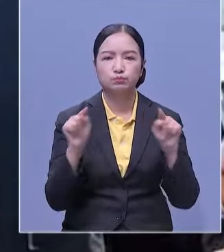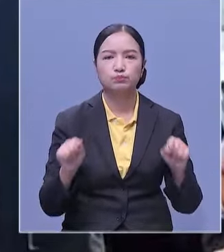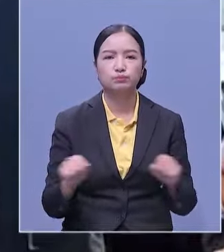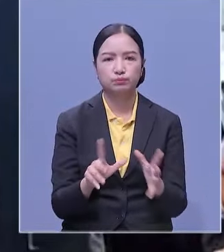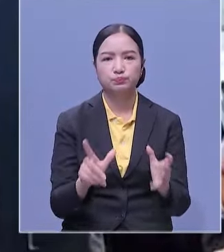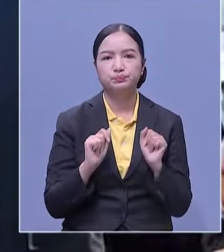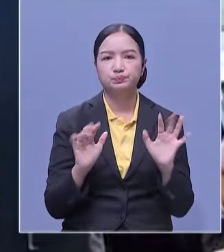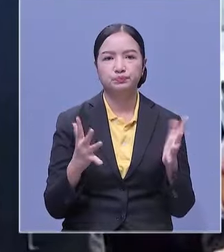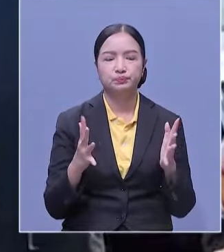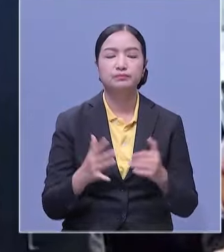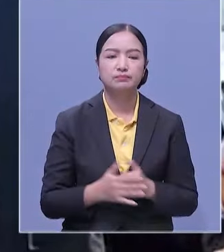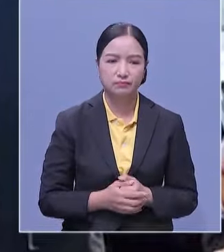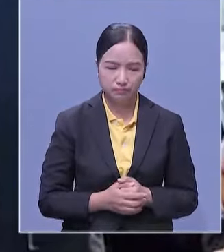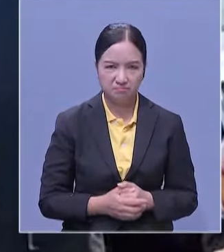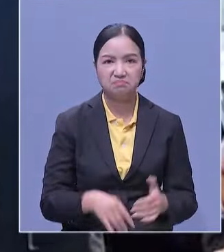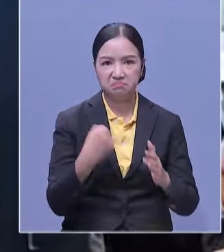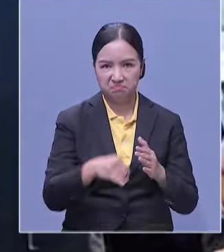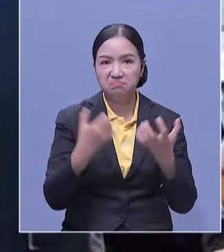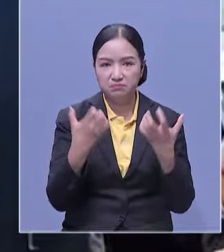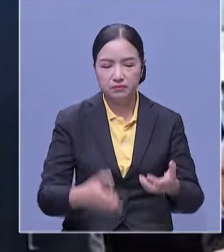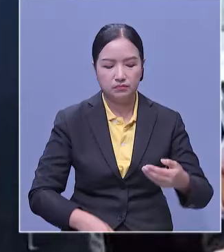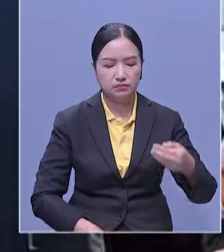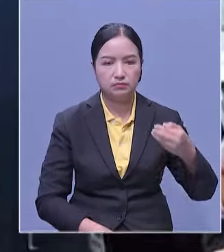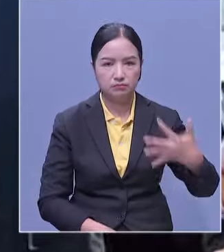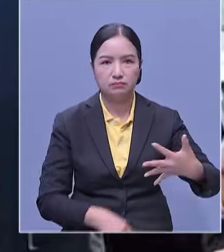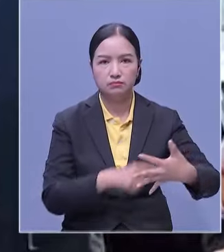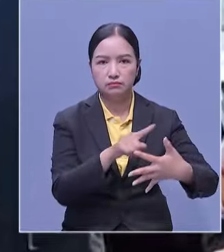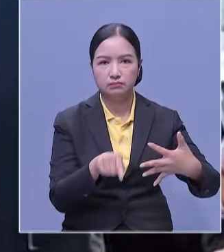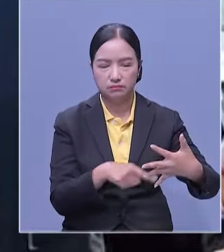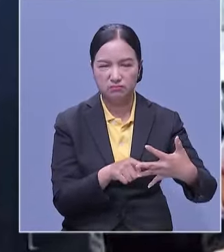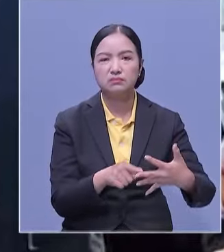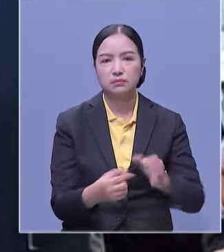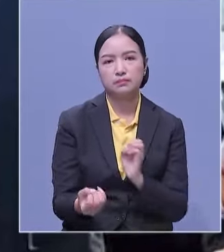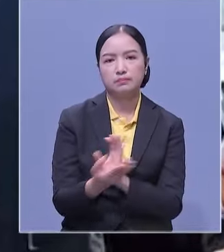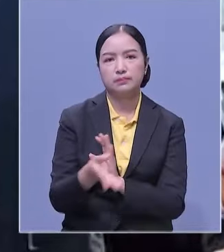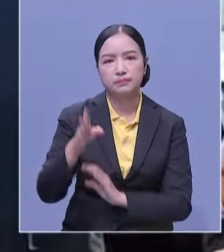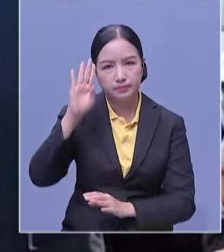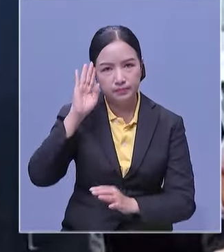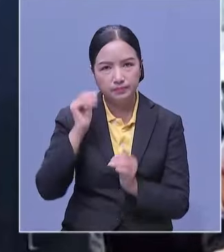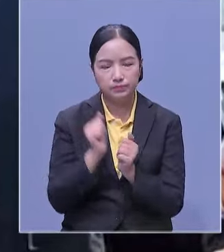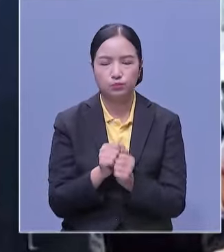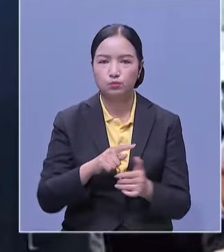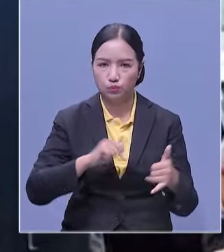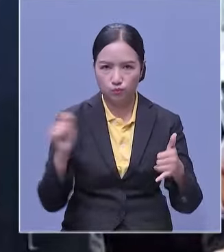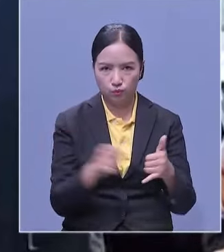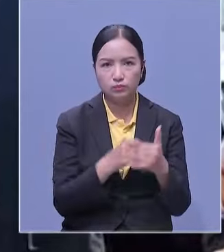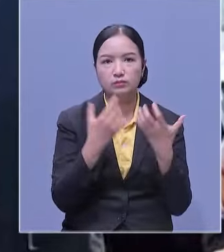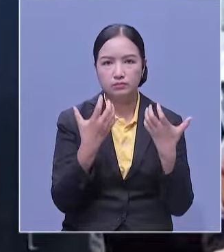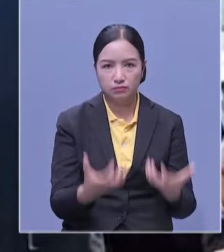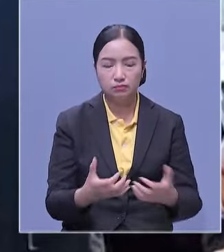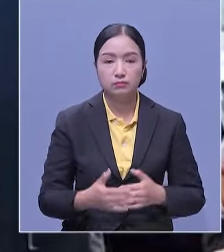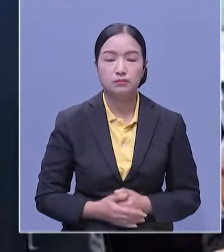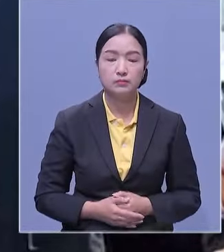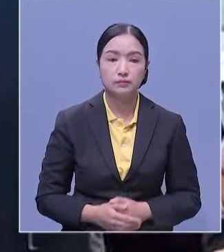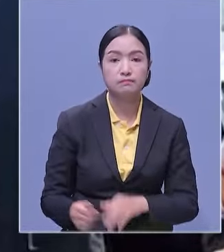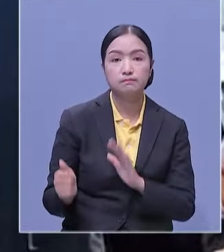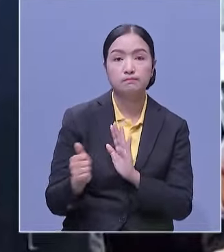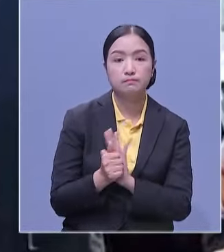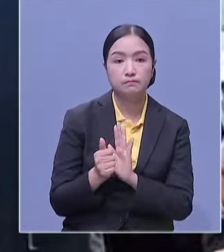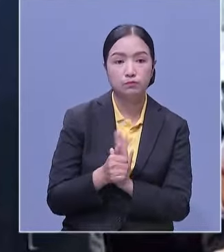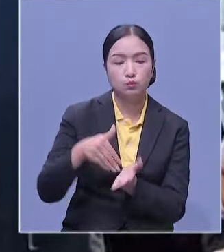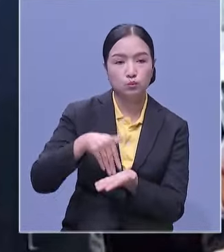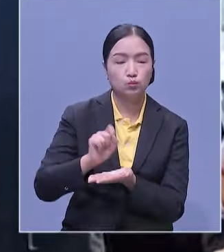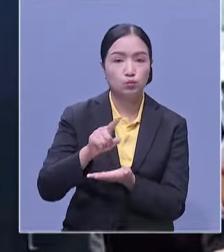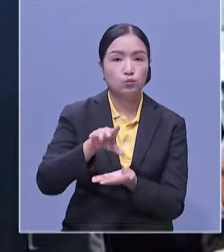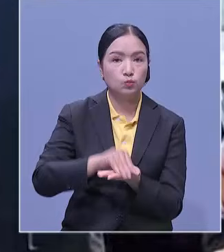ดำเนินคดีแล้วคือนี่โทษหนักมากเพราะว่ากระทำกับเจ้าหน้าที่ด้วยนะคะขณะเดียวกันมีข้อมูลจากทางเพจศูนย์ข้อ